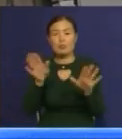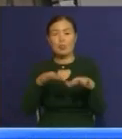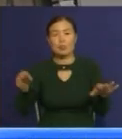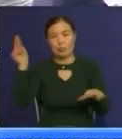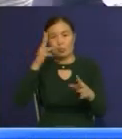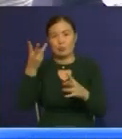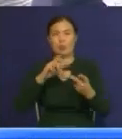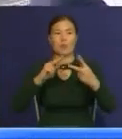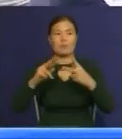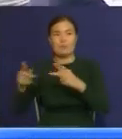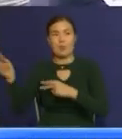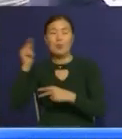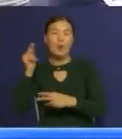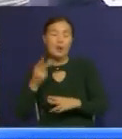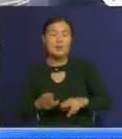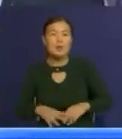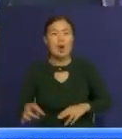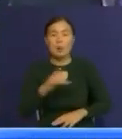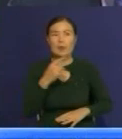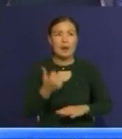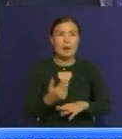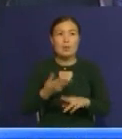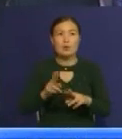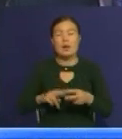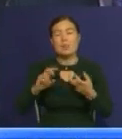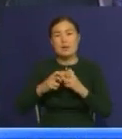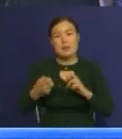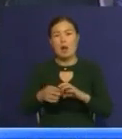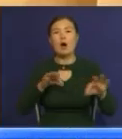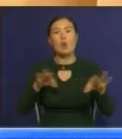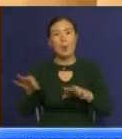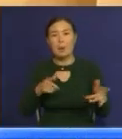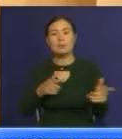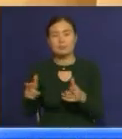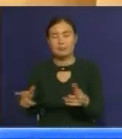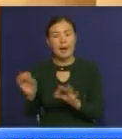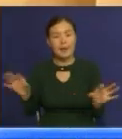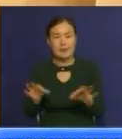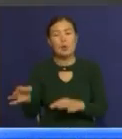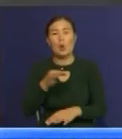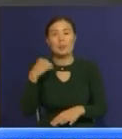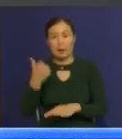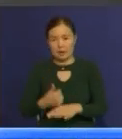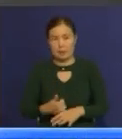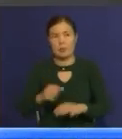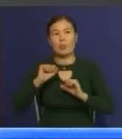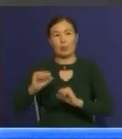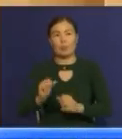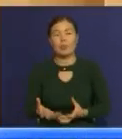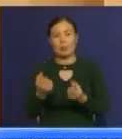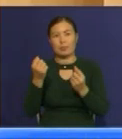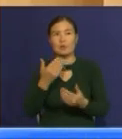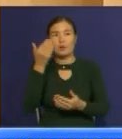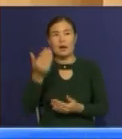оқушы 3 ауысыммен оқып жатыр. Аудан әкімі бұл мәселеге қатысты жоба жасақталып жатқанын айтып, облыс әкімінен қолдау сұрады.